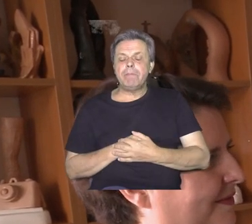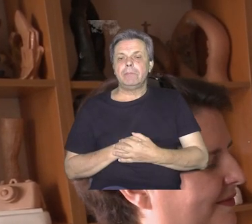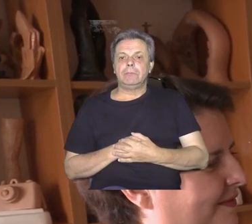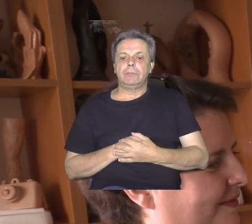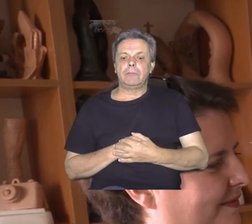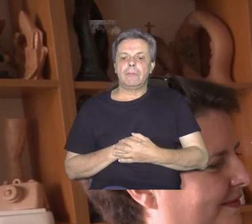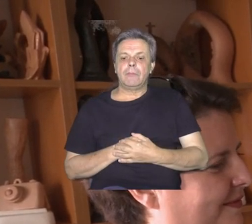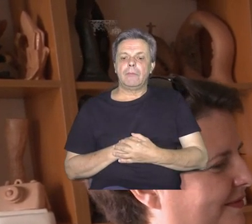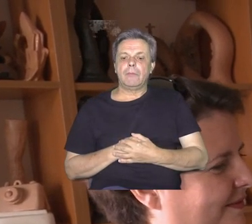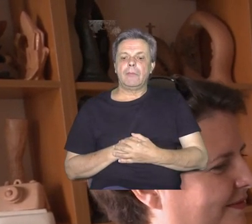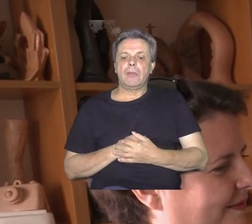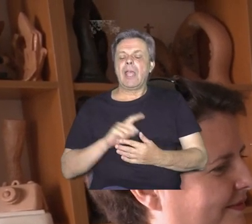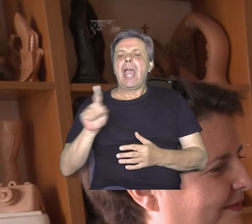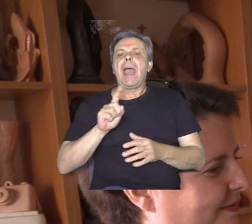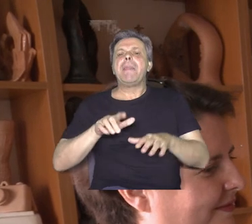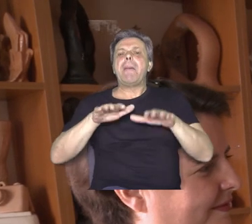je